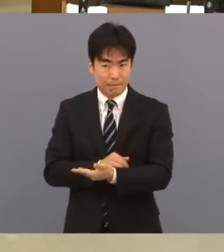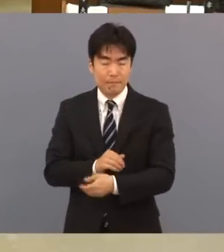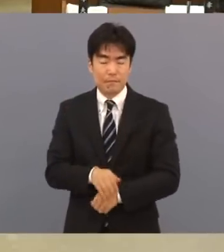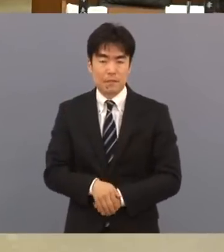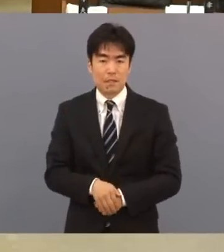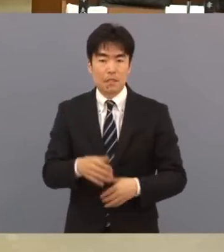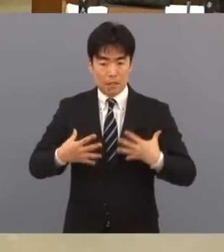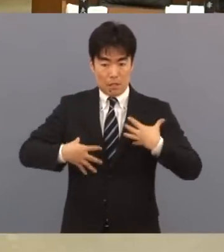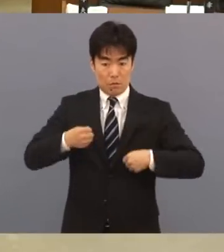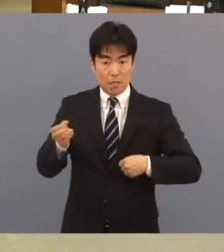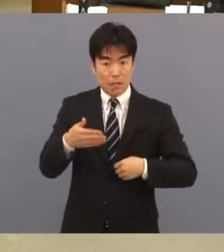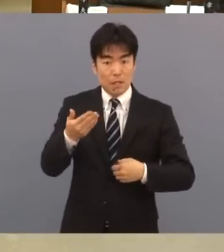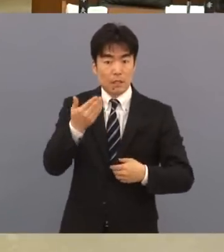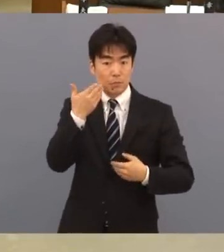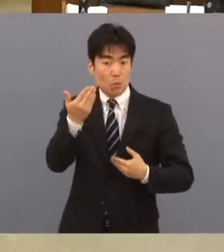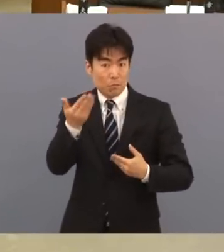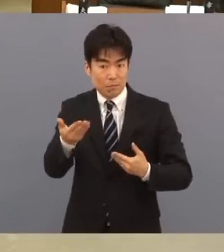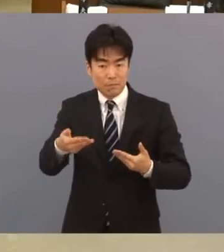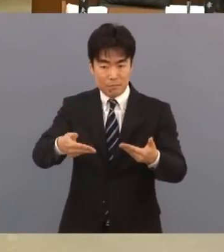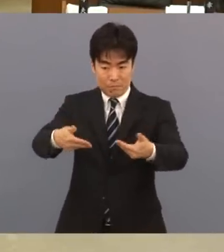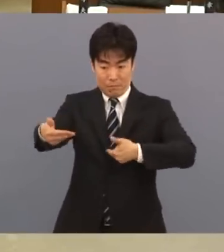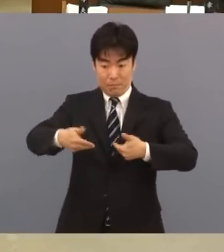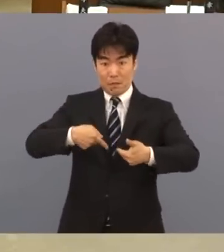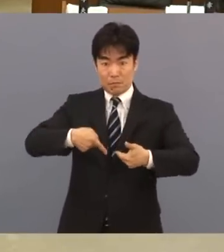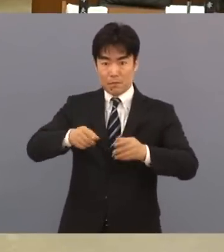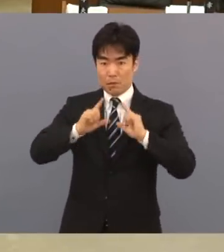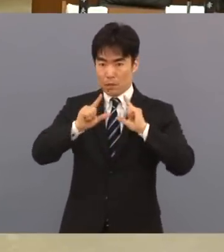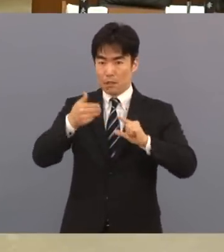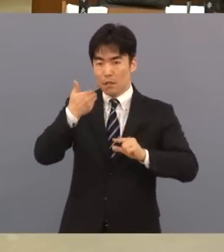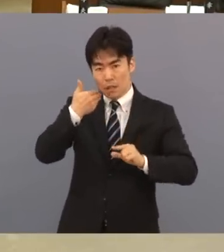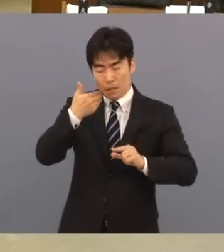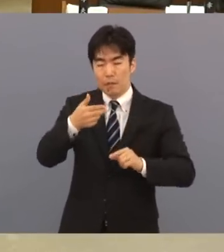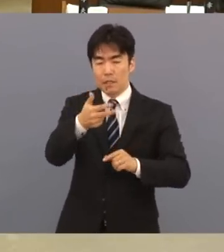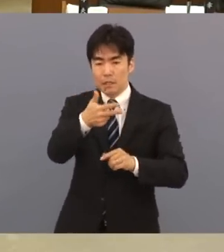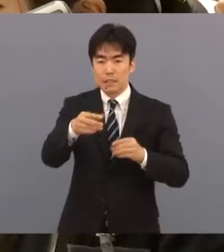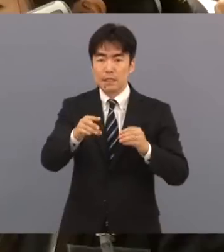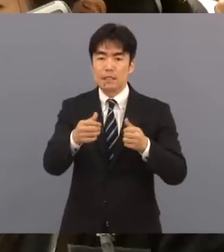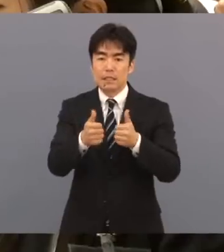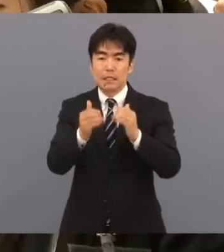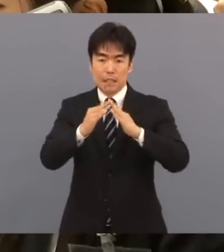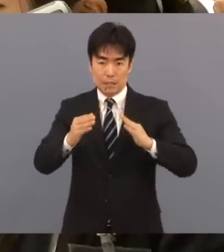学生からの質問、それに答えるのは市議会議員。